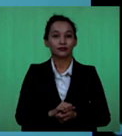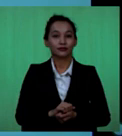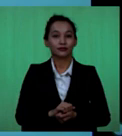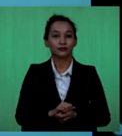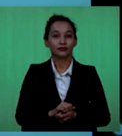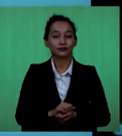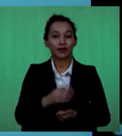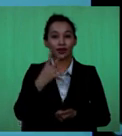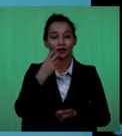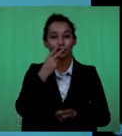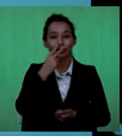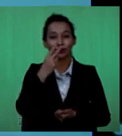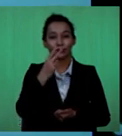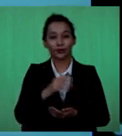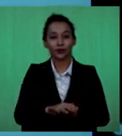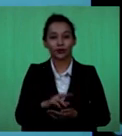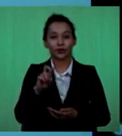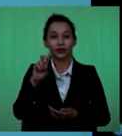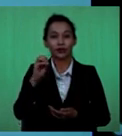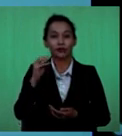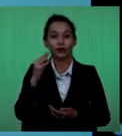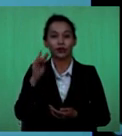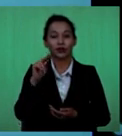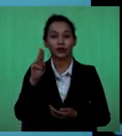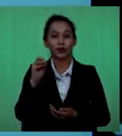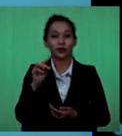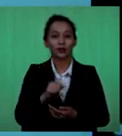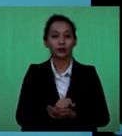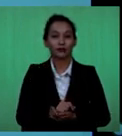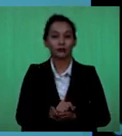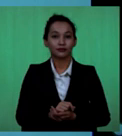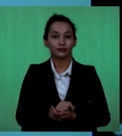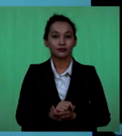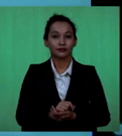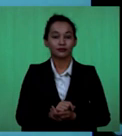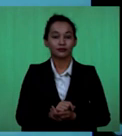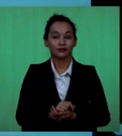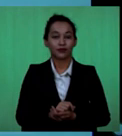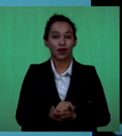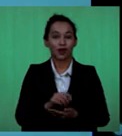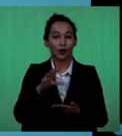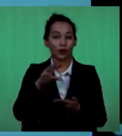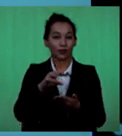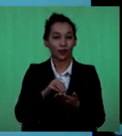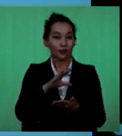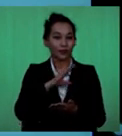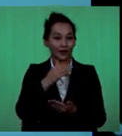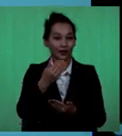Mana rasmda ko'rib turganingiz bu beshik tervatar. Menimcha ko'pchilik bolalar beshik tervatarni hatto ushlab ham ko'rishgan,